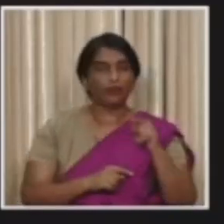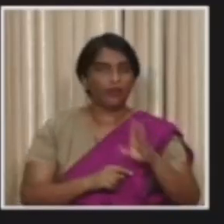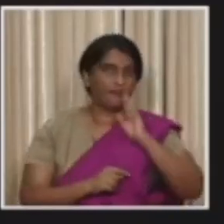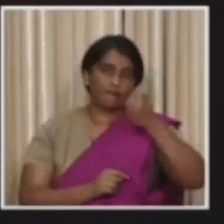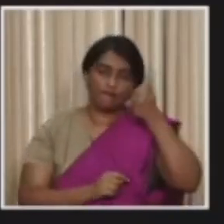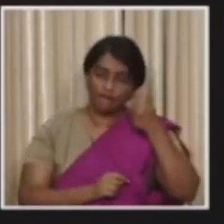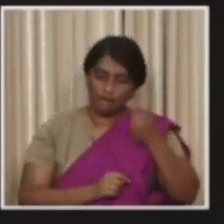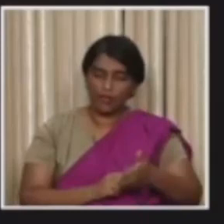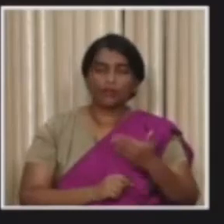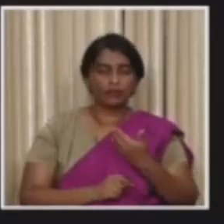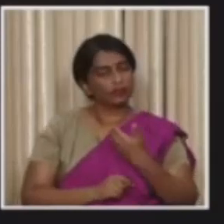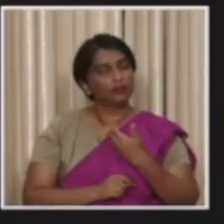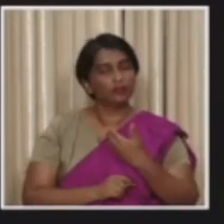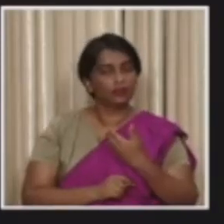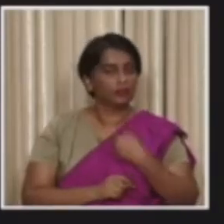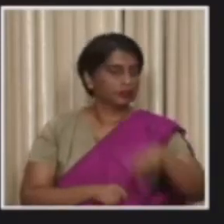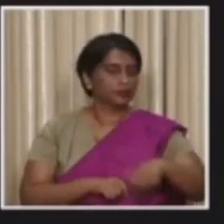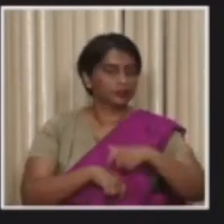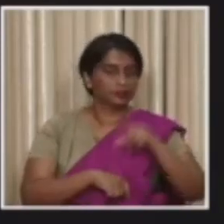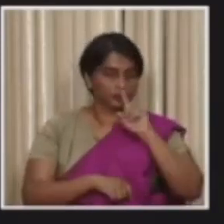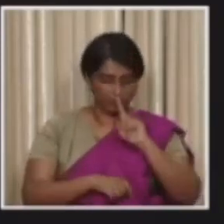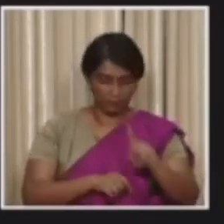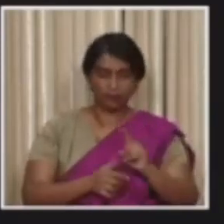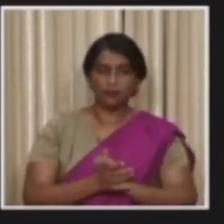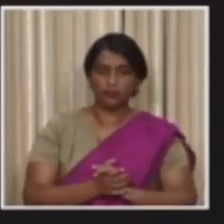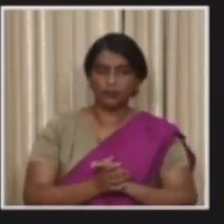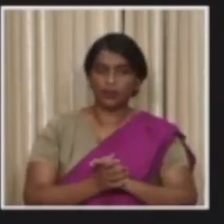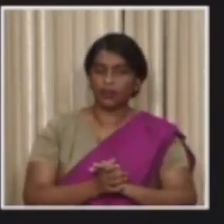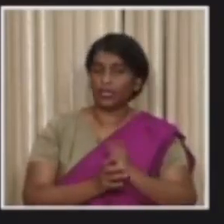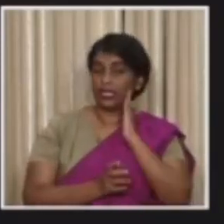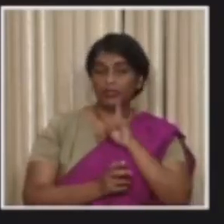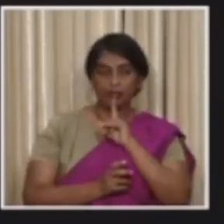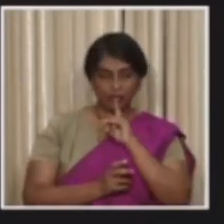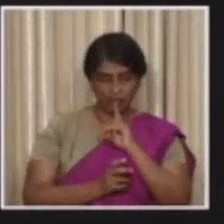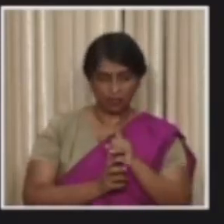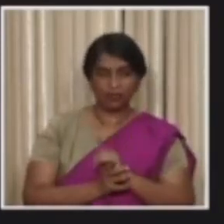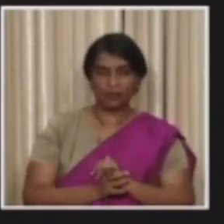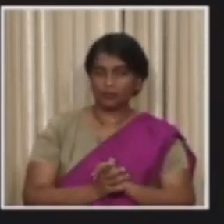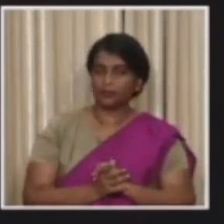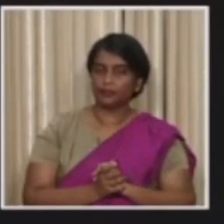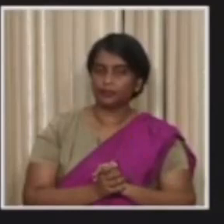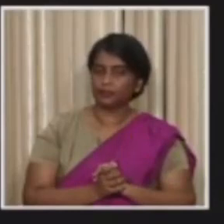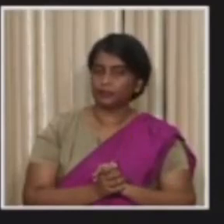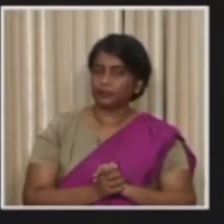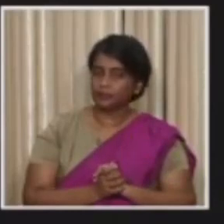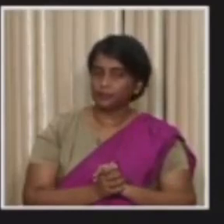වැදගත් කියන කී තාමත්ම මම මේ අවස්ථාවේදී කියන්නට ඕන. ඉංග්‍රීසියෙන් කියනවා